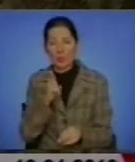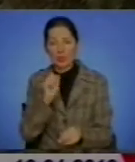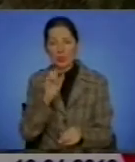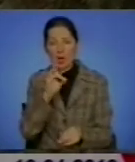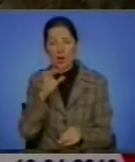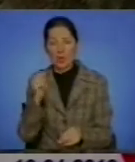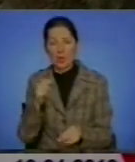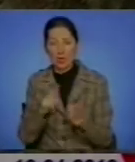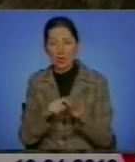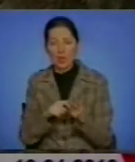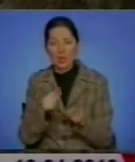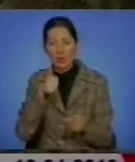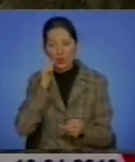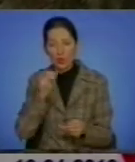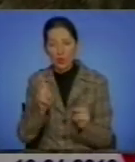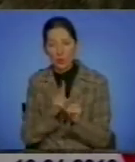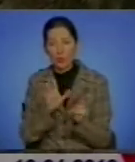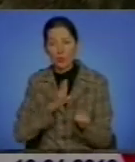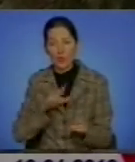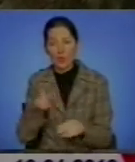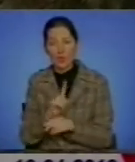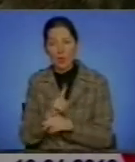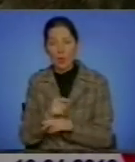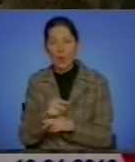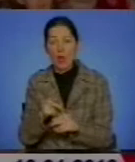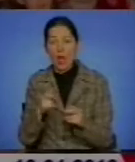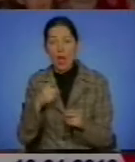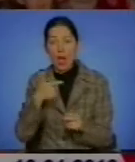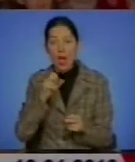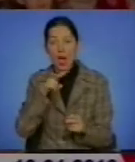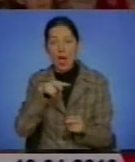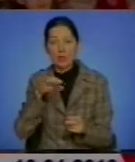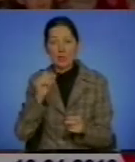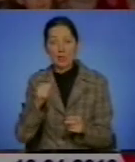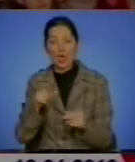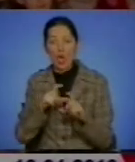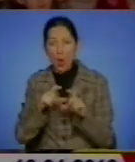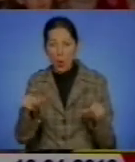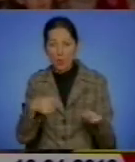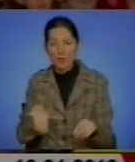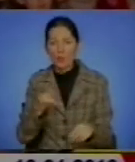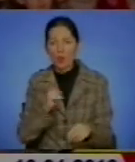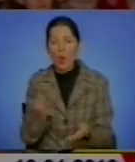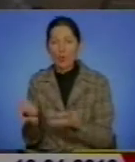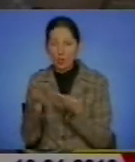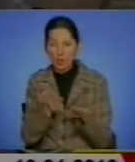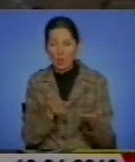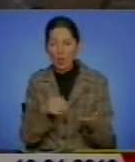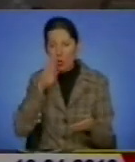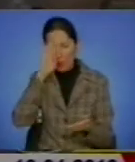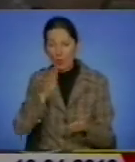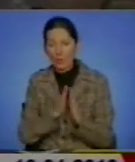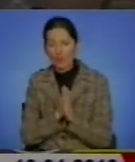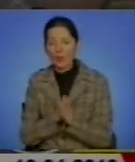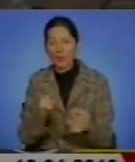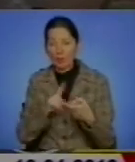вчора була зустріч в Тернополі, це у Галицькому коледжі. Усіх, кого зустрічають мандрівники, запрошують приєднатися до